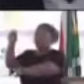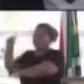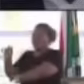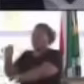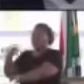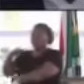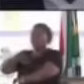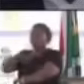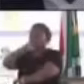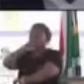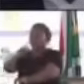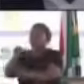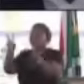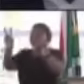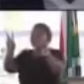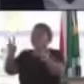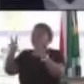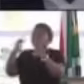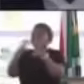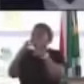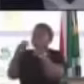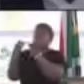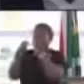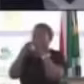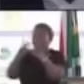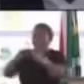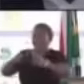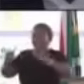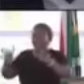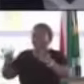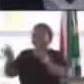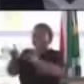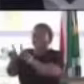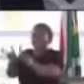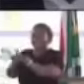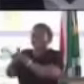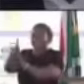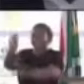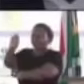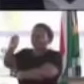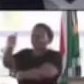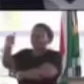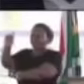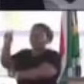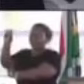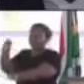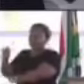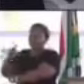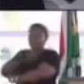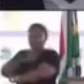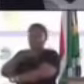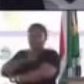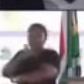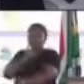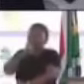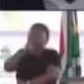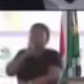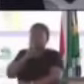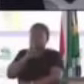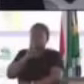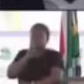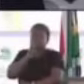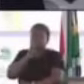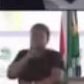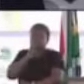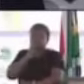Ngiyayithanda le yesigayo sikamoba kodwa akuvule nalesi sikakotini ngoba iningi lenu la nikhuliswe